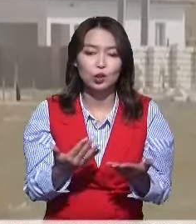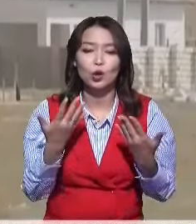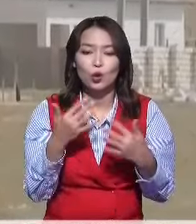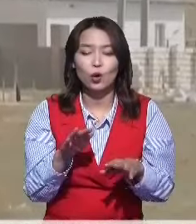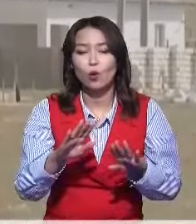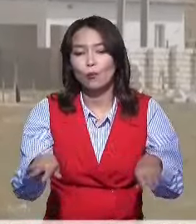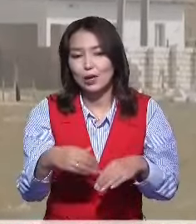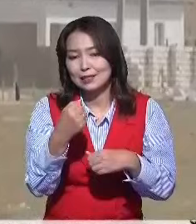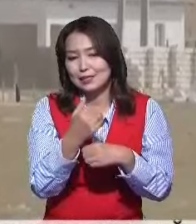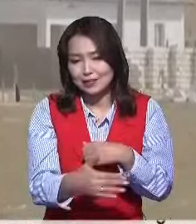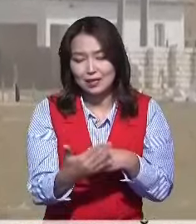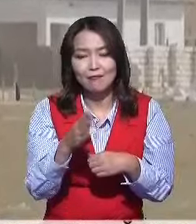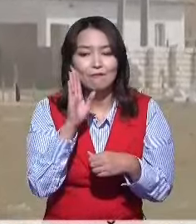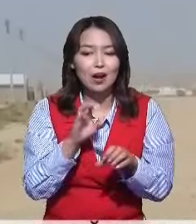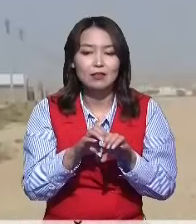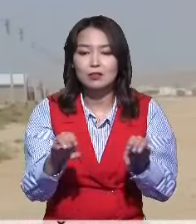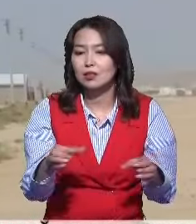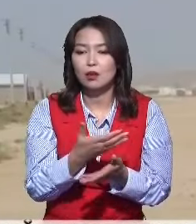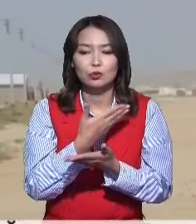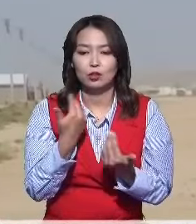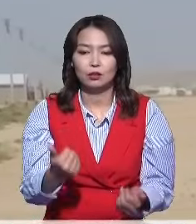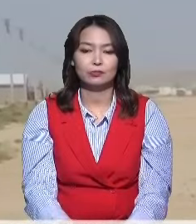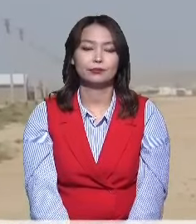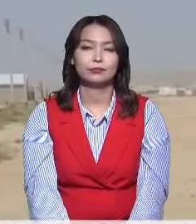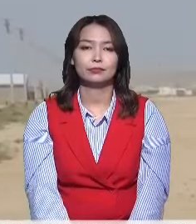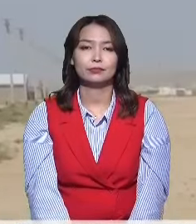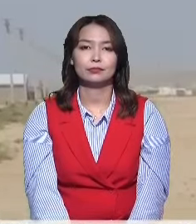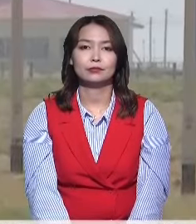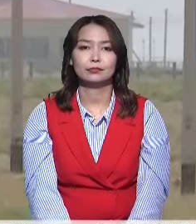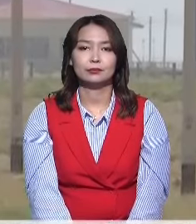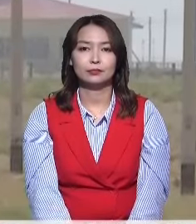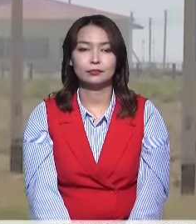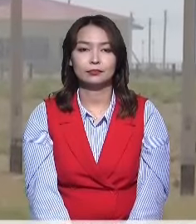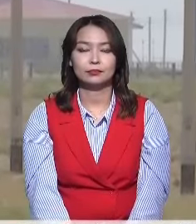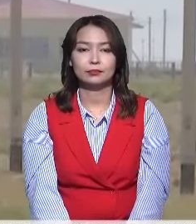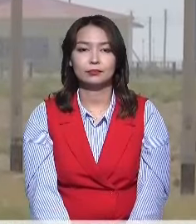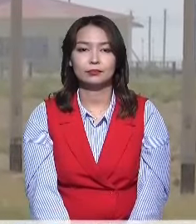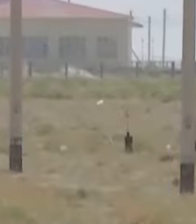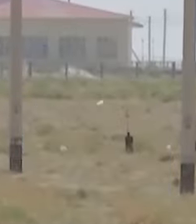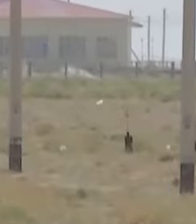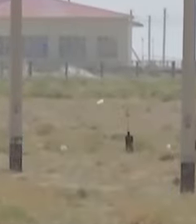отсутствия центрального водоснабжения. Светлана Стунгиреева, Фархад Шаткам, Астана Таймс, Мангыстауская область.